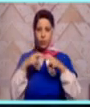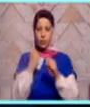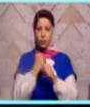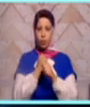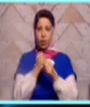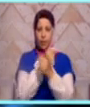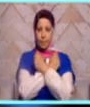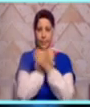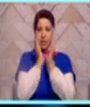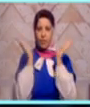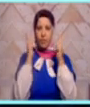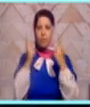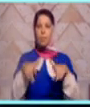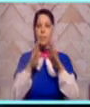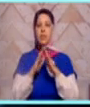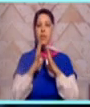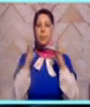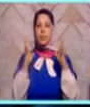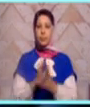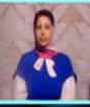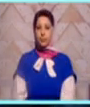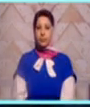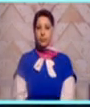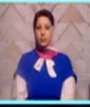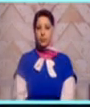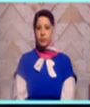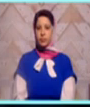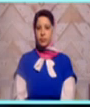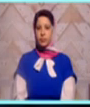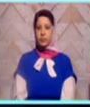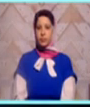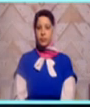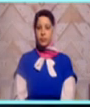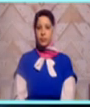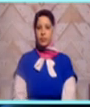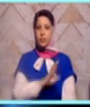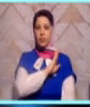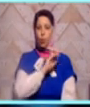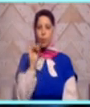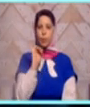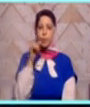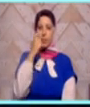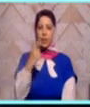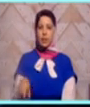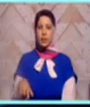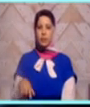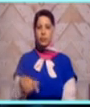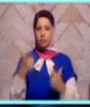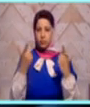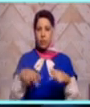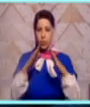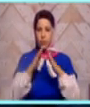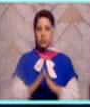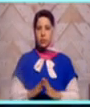المتحف المصري الكبير. هو ده يعني احنا عارفين الحكومه مهتمه والدوله المصريه مهتمه جدا